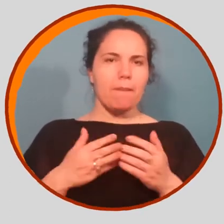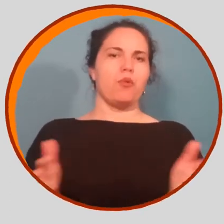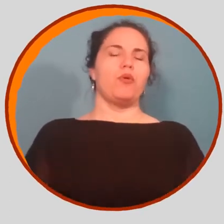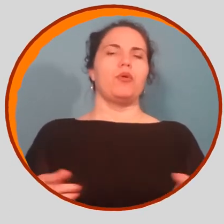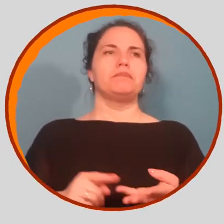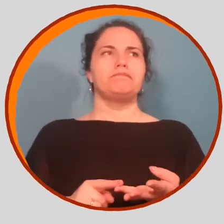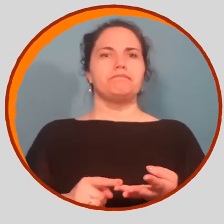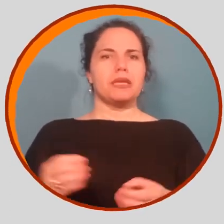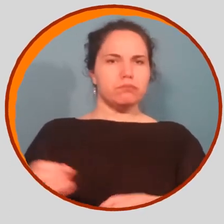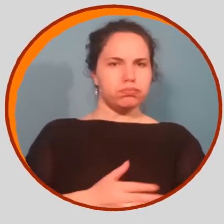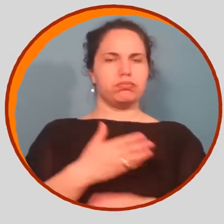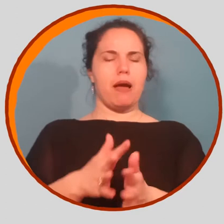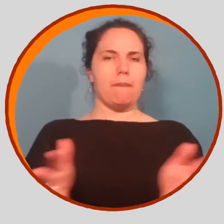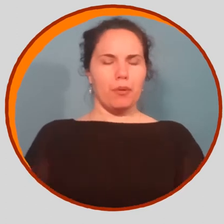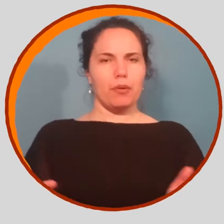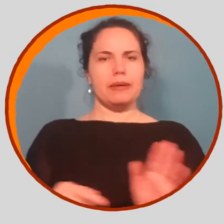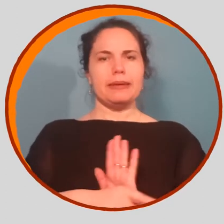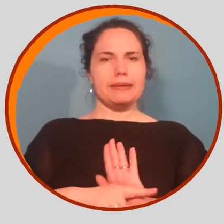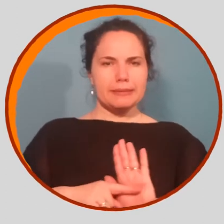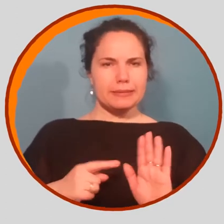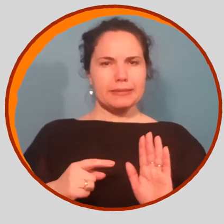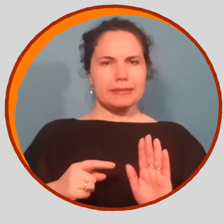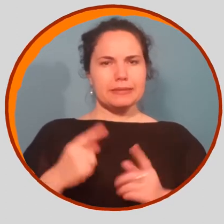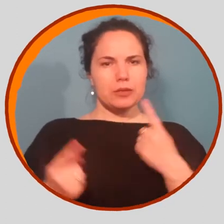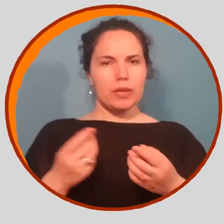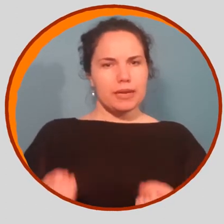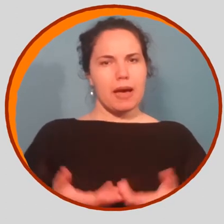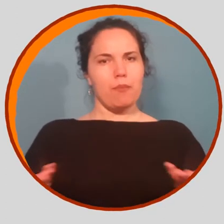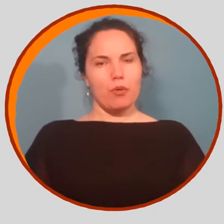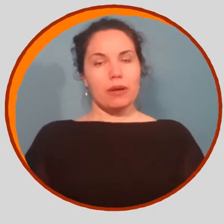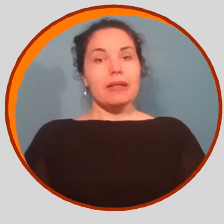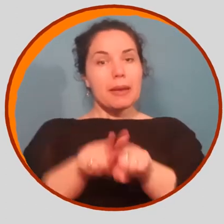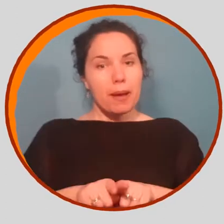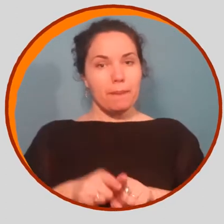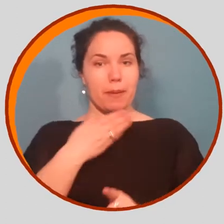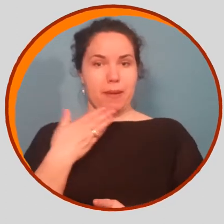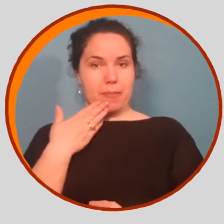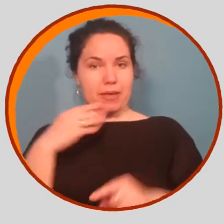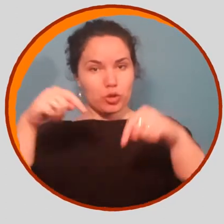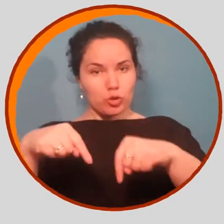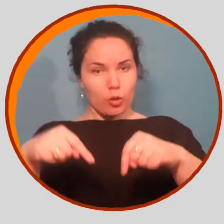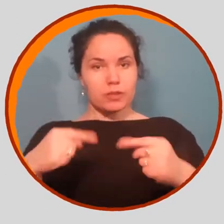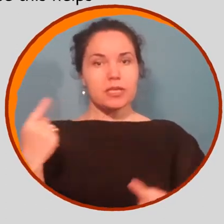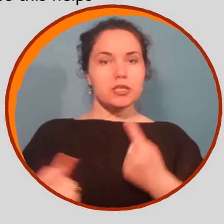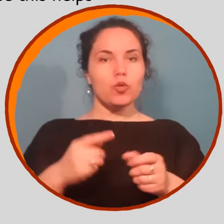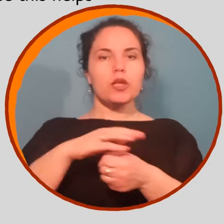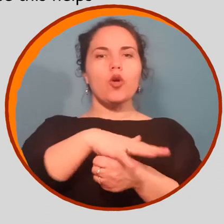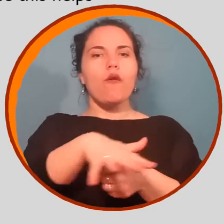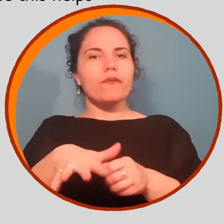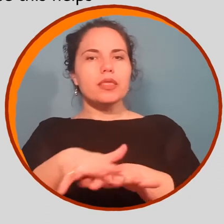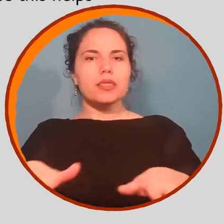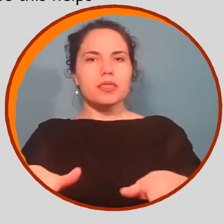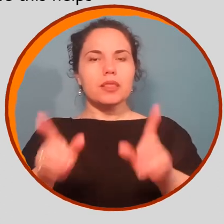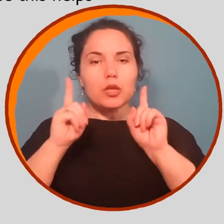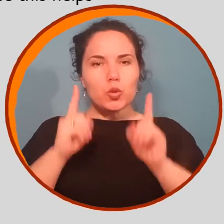përjetojmë. Ndoshta është prindi ai që duhet të ndihmojë adoleshentin të shprehë me fjalë çfarë po